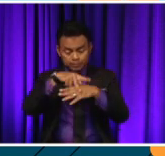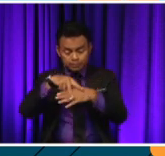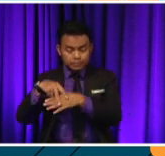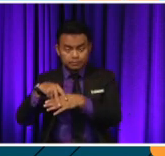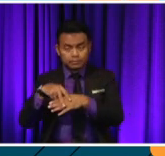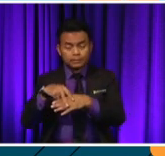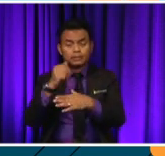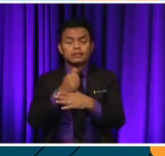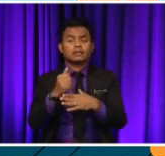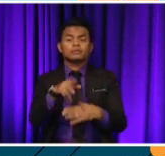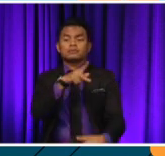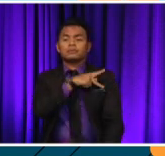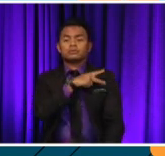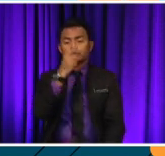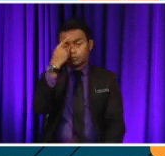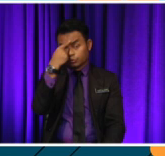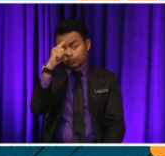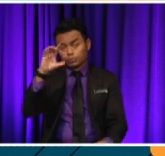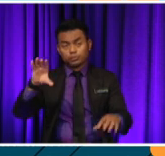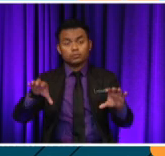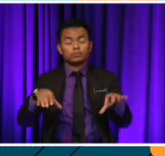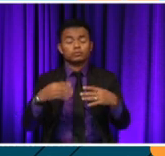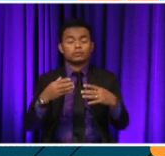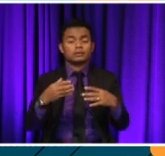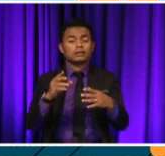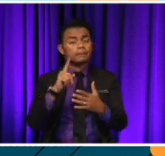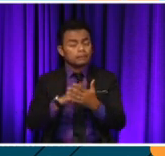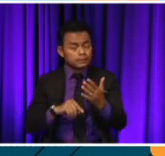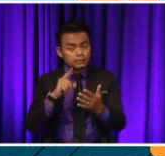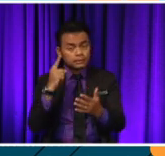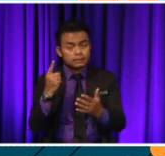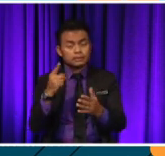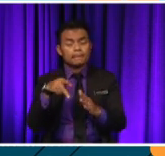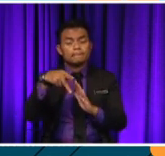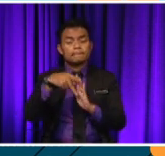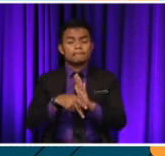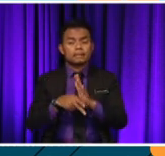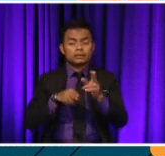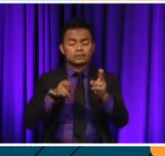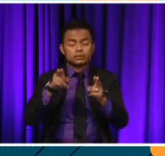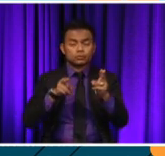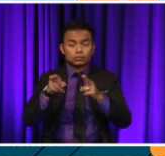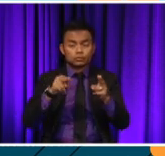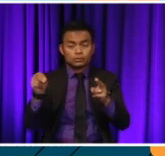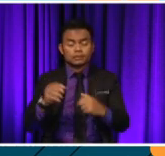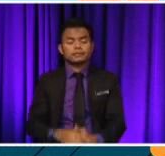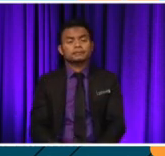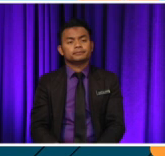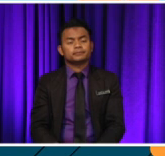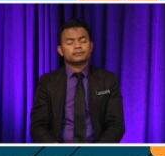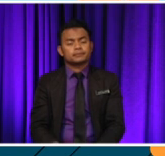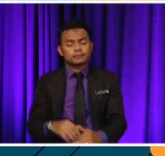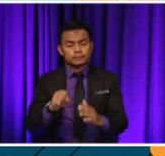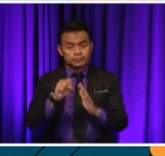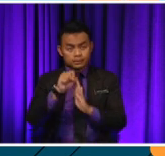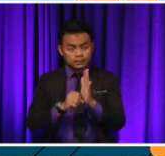melaksanakan dalam setiap peringkat pengurusan Oke seterusnya tentang fungsi yang dalam pengurusan Mari kita